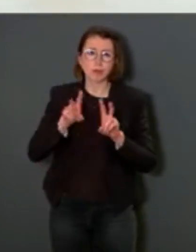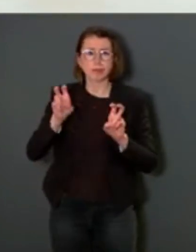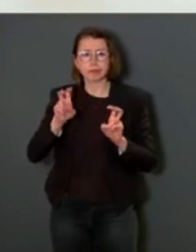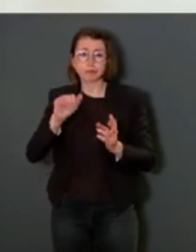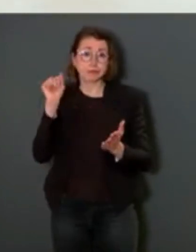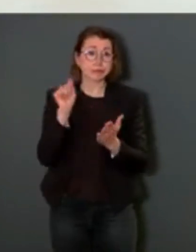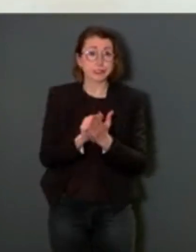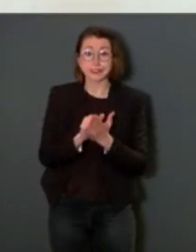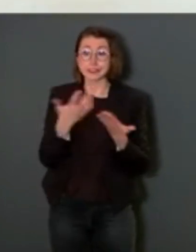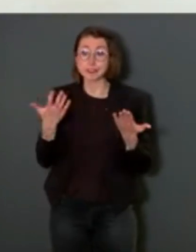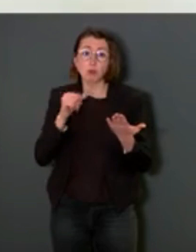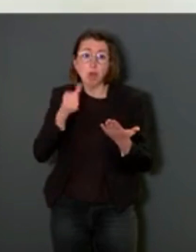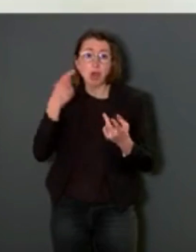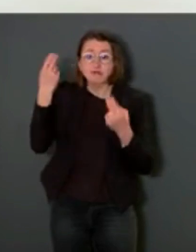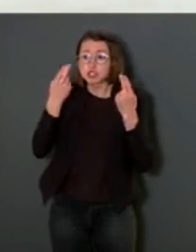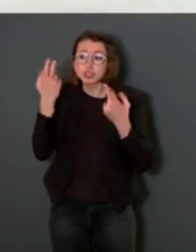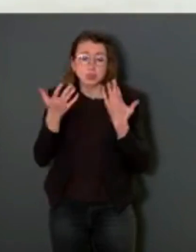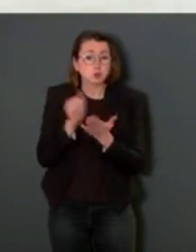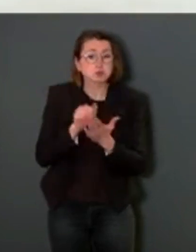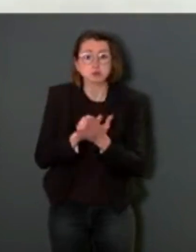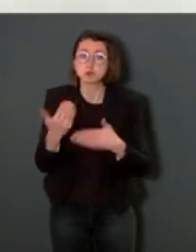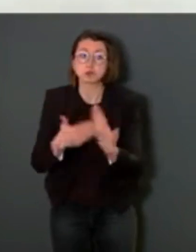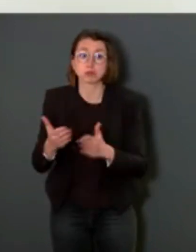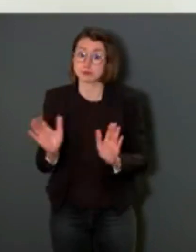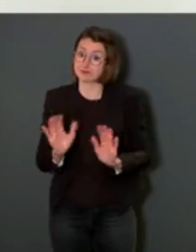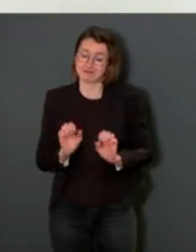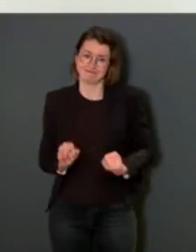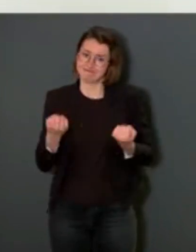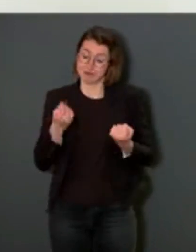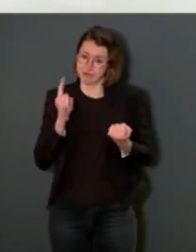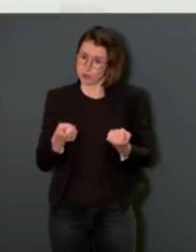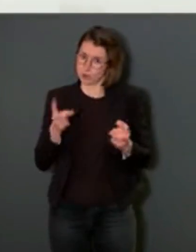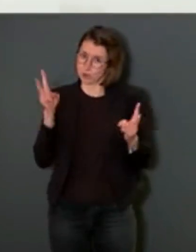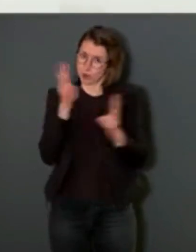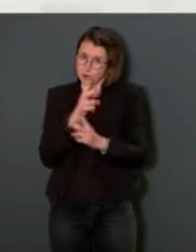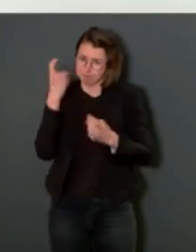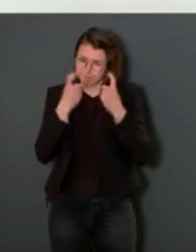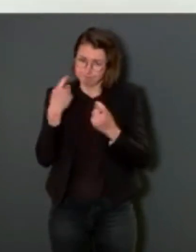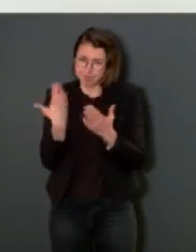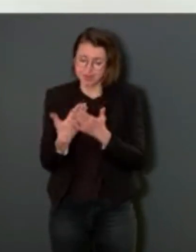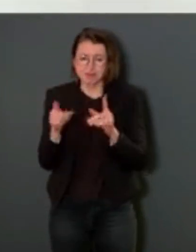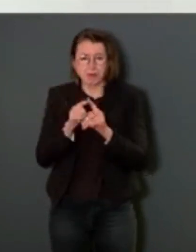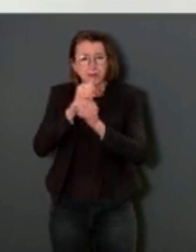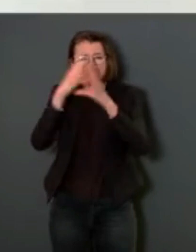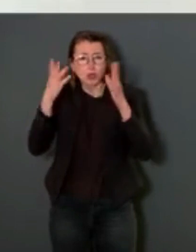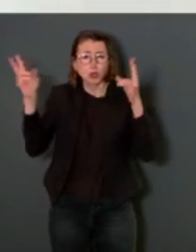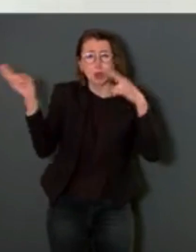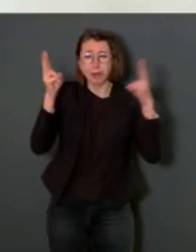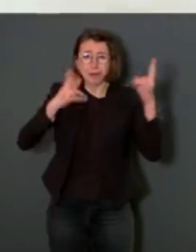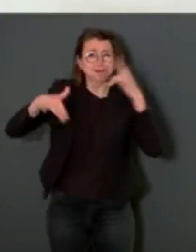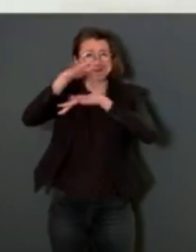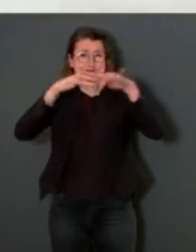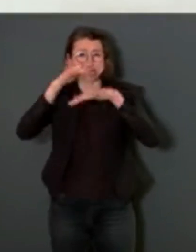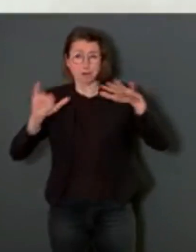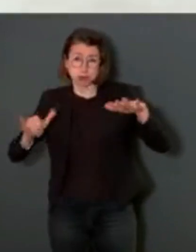irréfléchies. C'est clair, en pleine tempête, il ne faut pas décoller. Et les chiffres incertains